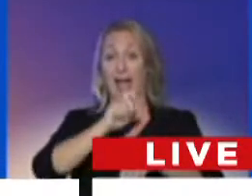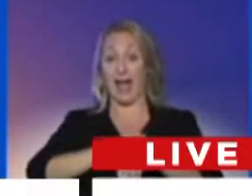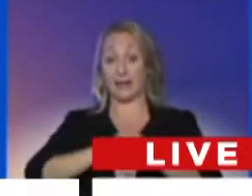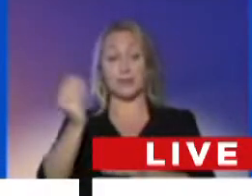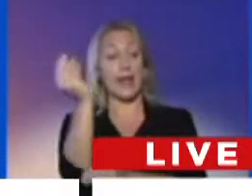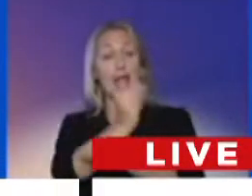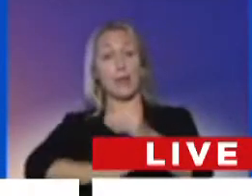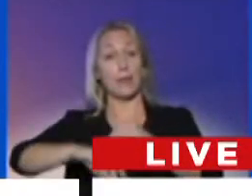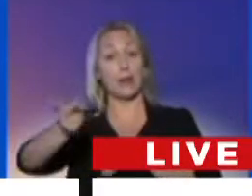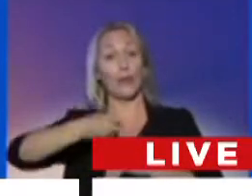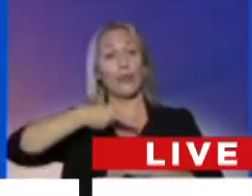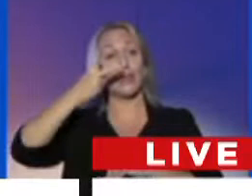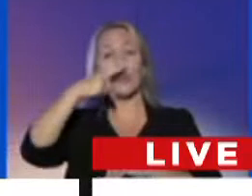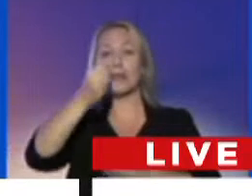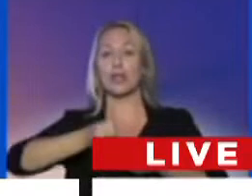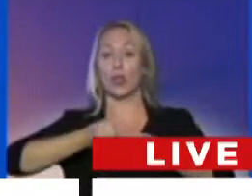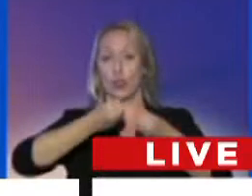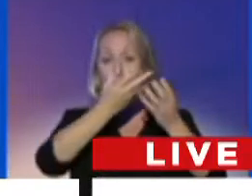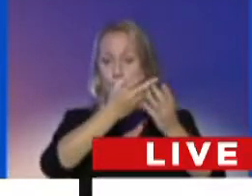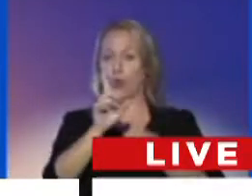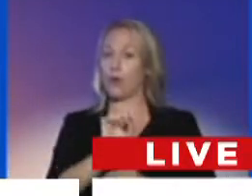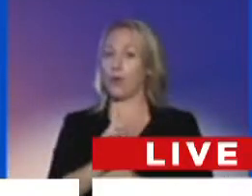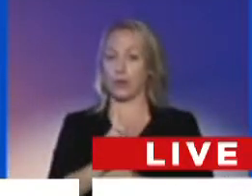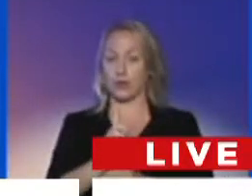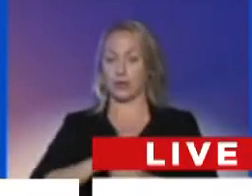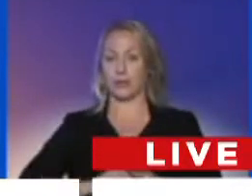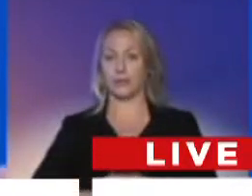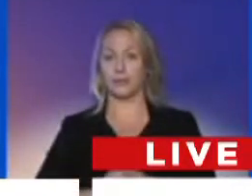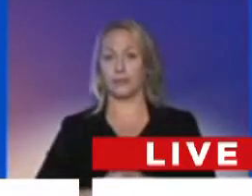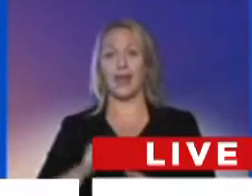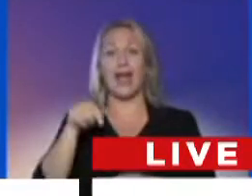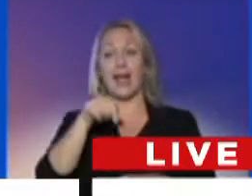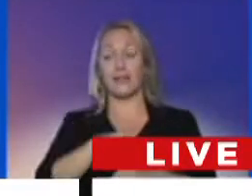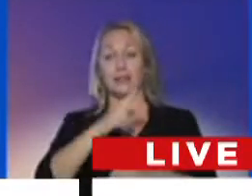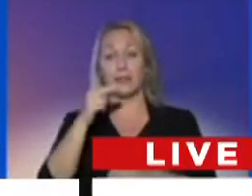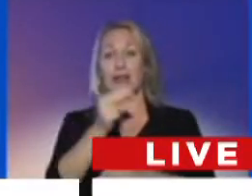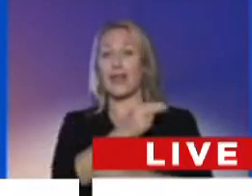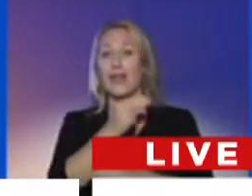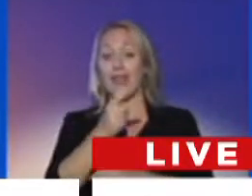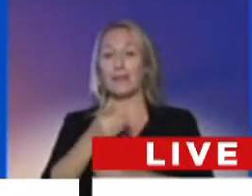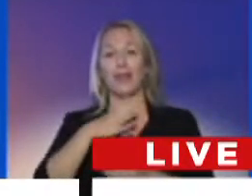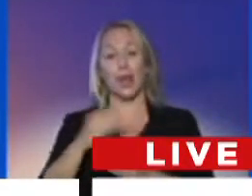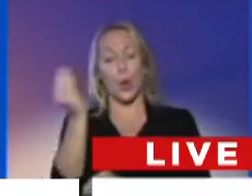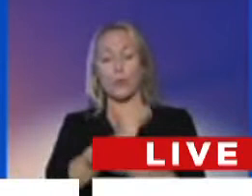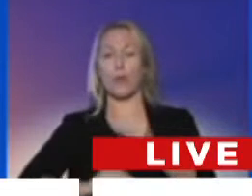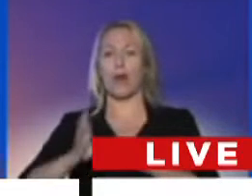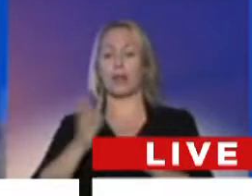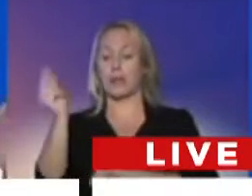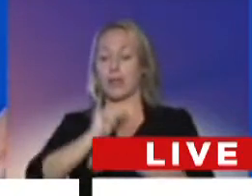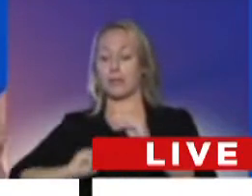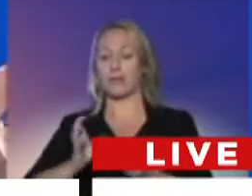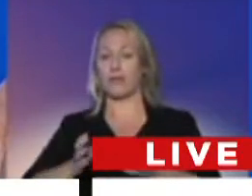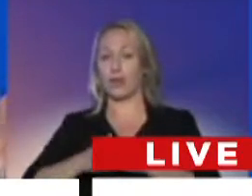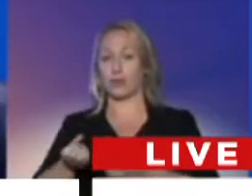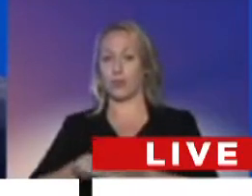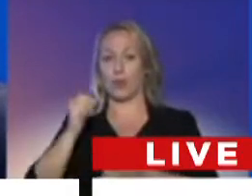δικαίωμα στους Έλληνες που κατοικούν στο εξωτερικό. Ούτε διευρύνουμε τους εκλογικούς καταλόγους, ούτε αλλοιώνουμε